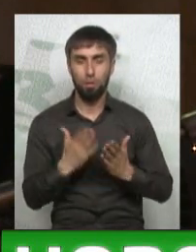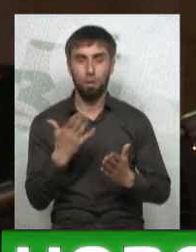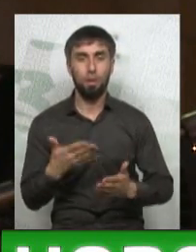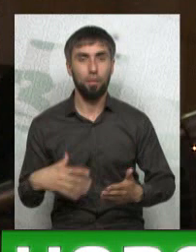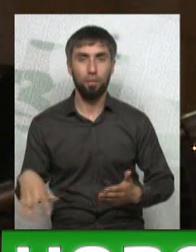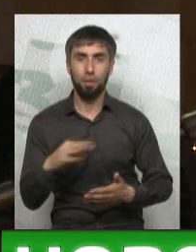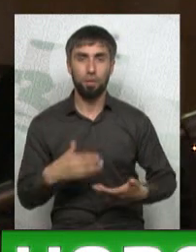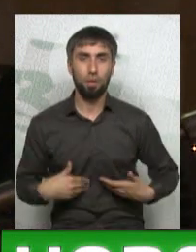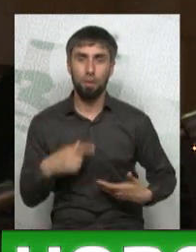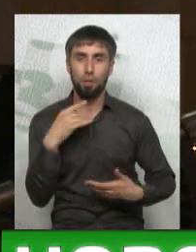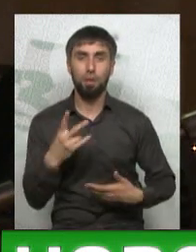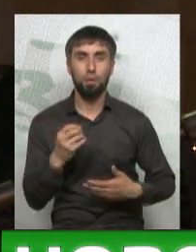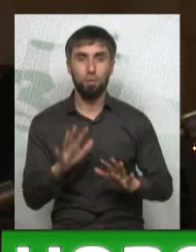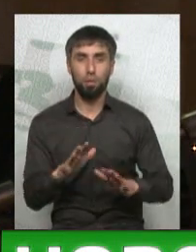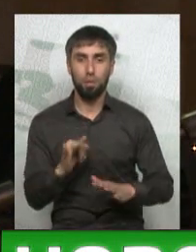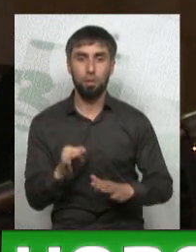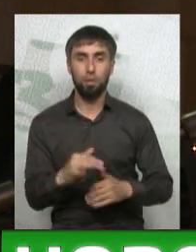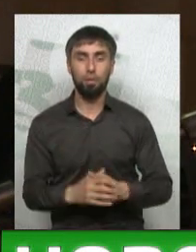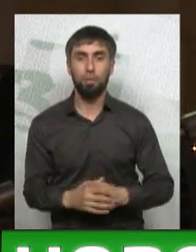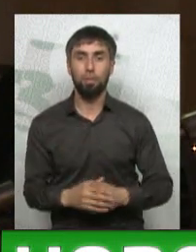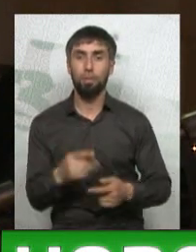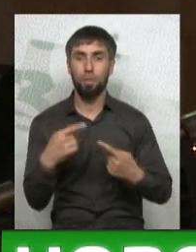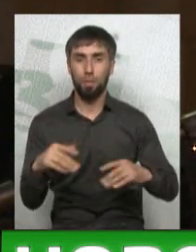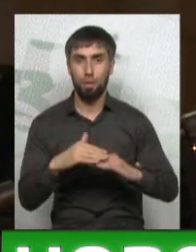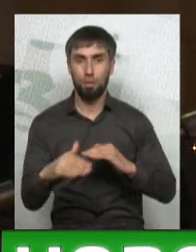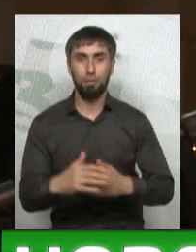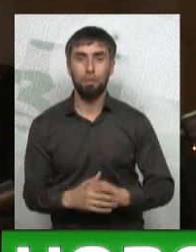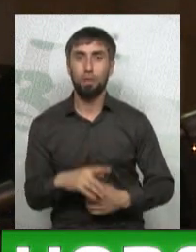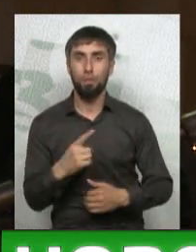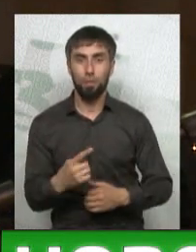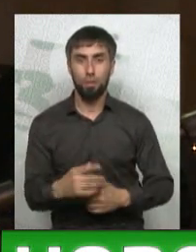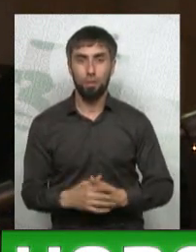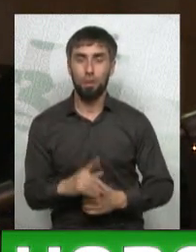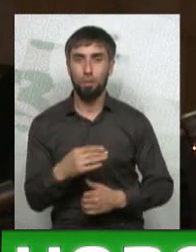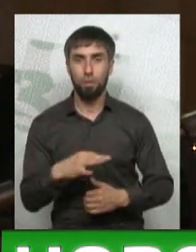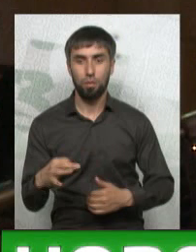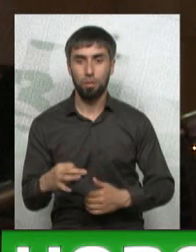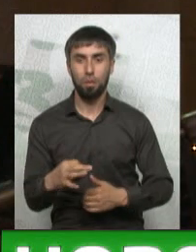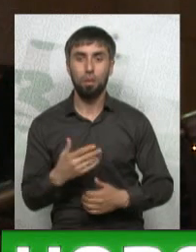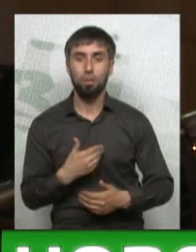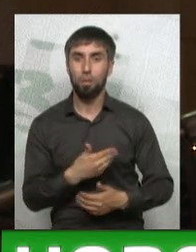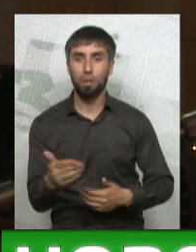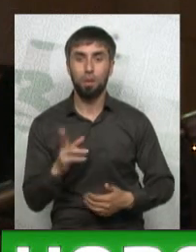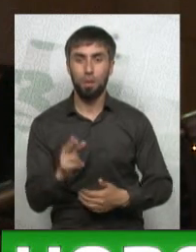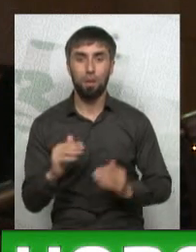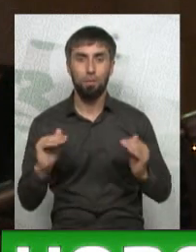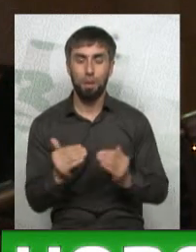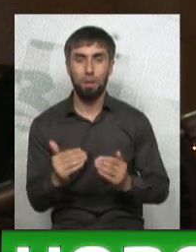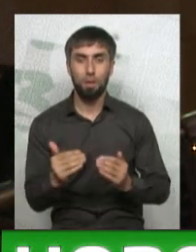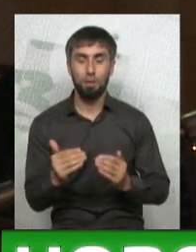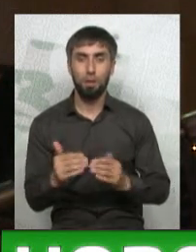нашей республики и не только, но и в мировом пространстве. Почему? Потому что мы, как малый